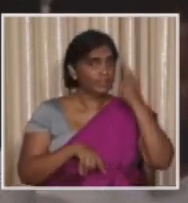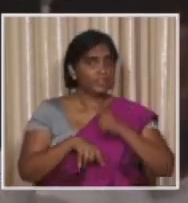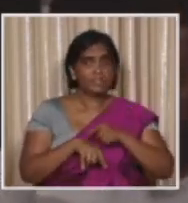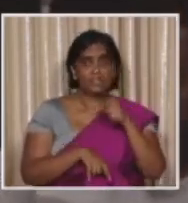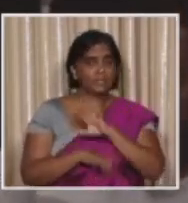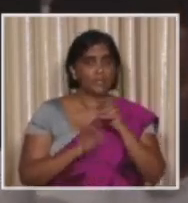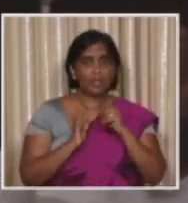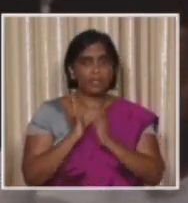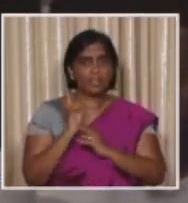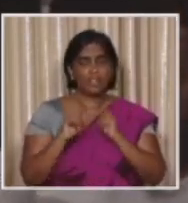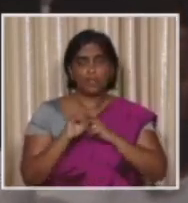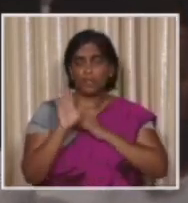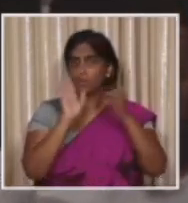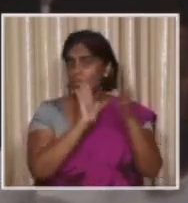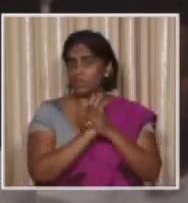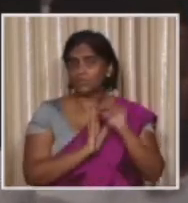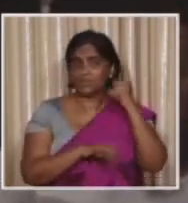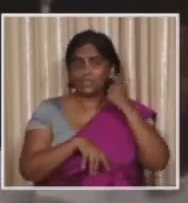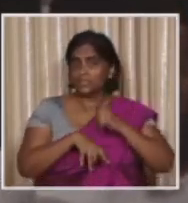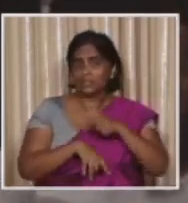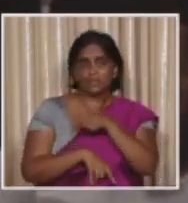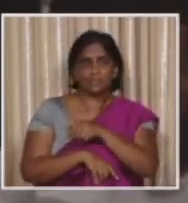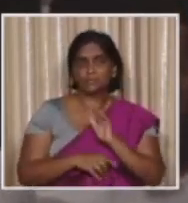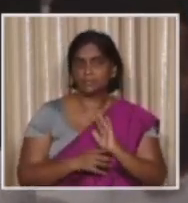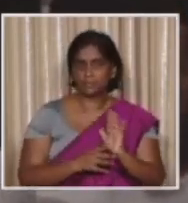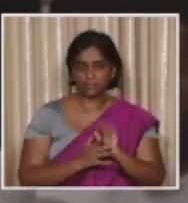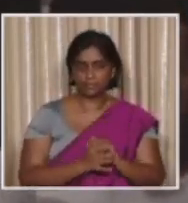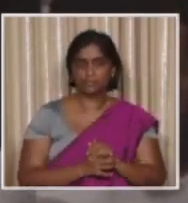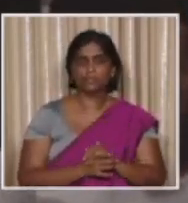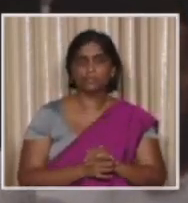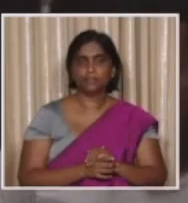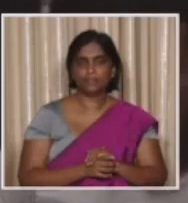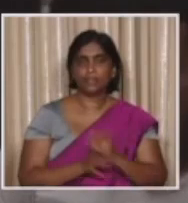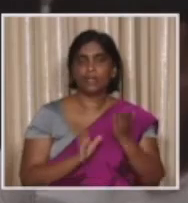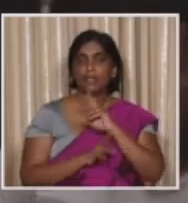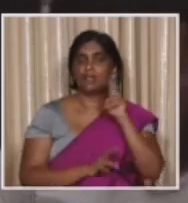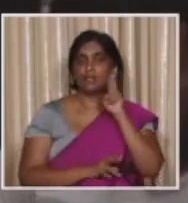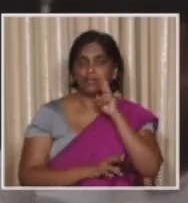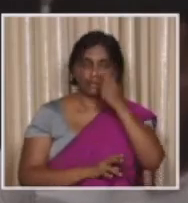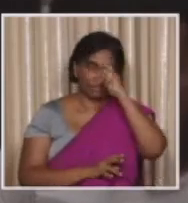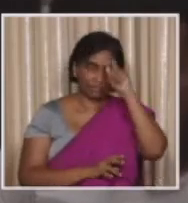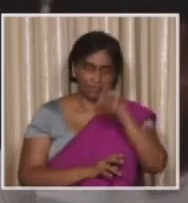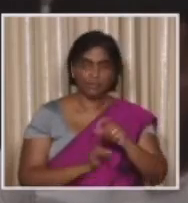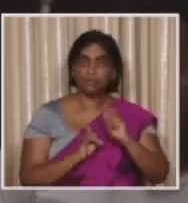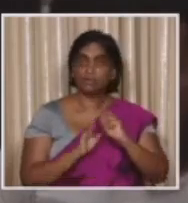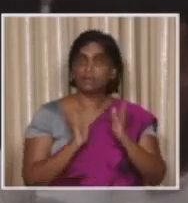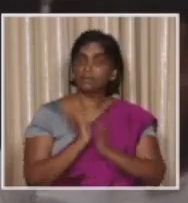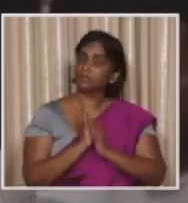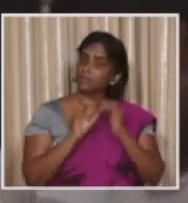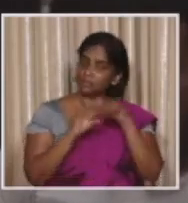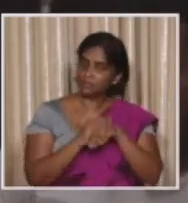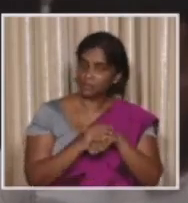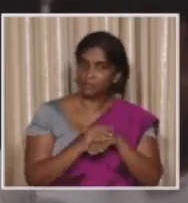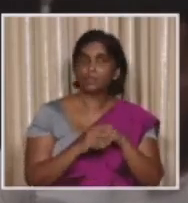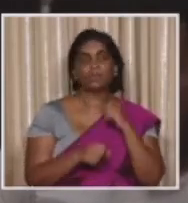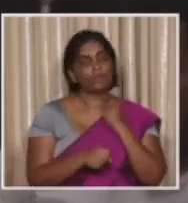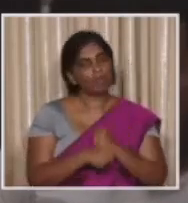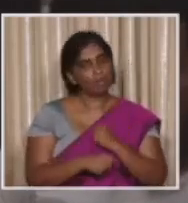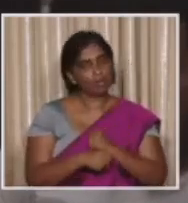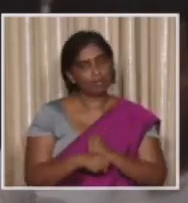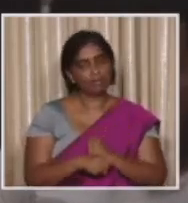නෙමේ ජාත්‍යන්තර මූල්‍ය අරමුදලත් එක්ක ගනුදෙනු කරන. එදා රනිල් වික්‍රමසිංහ මැතිතුමා අගමැතිත්වයෙන් හිටපු